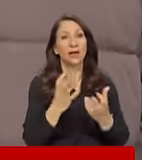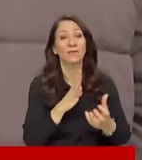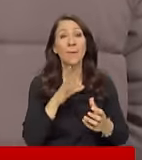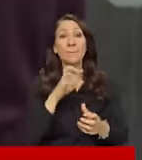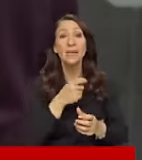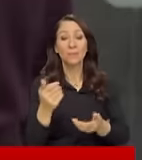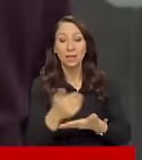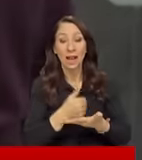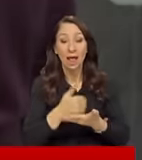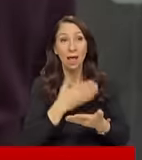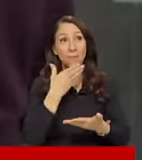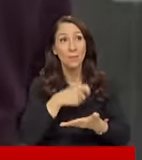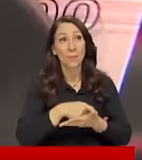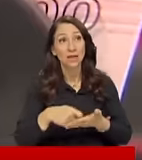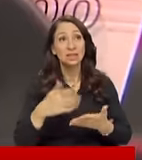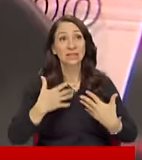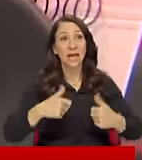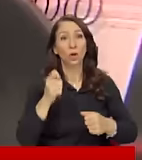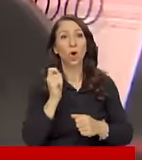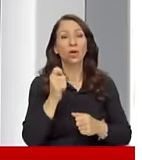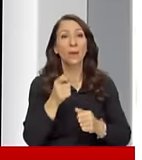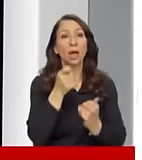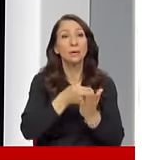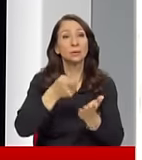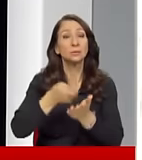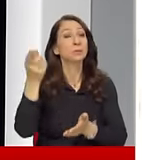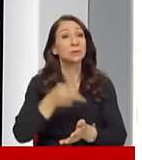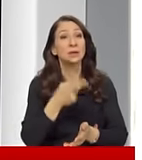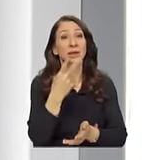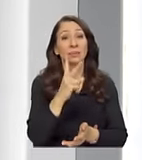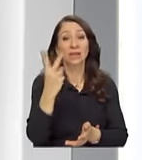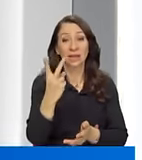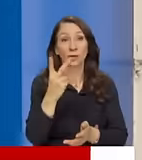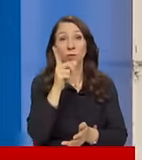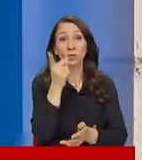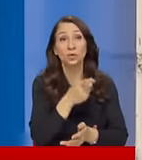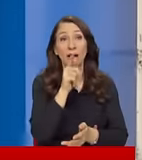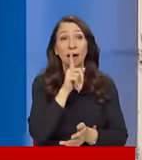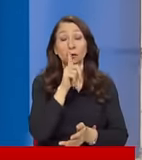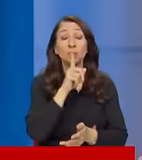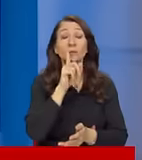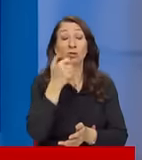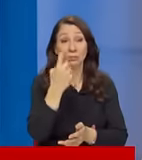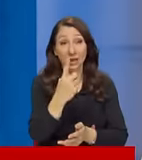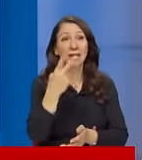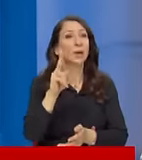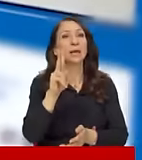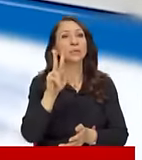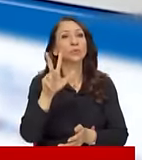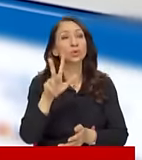prim gelirlerinin emekli aylıklarını ve sağlık ödemelerini karşılama oranı 2002'de %61 iken